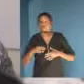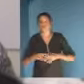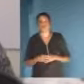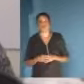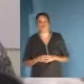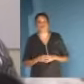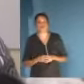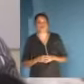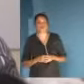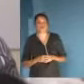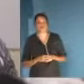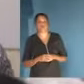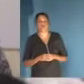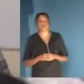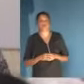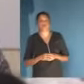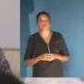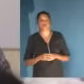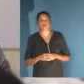Autre élément encore.